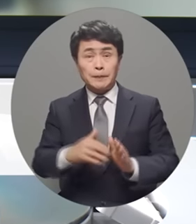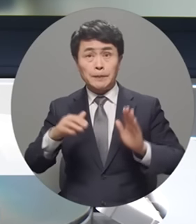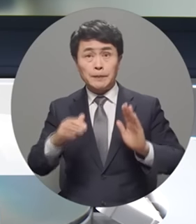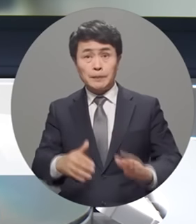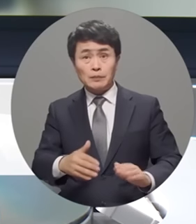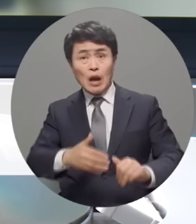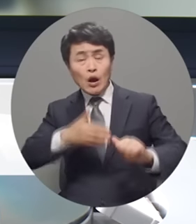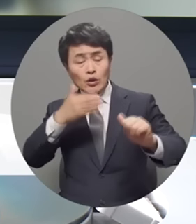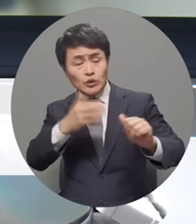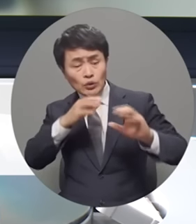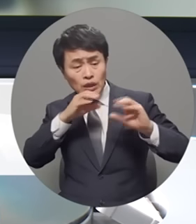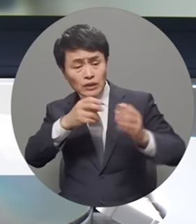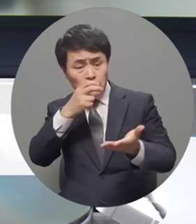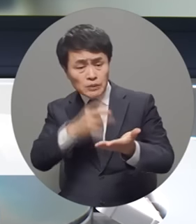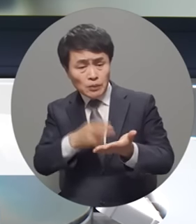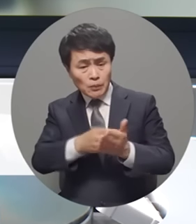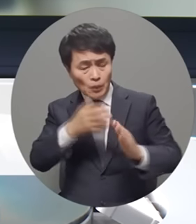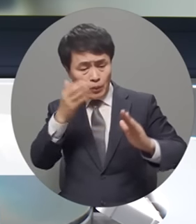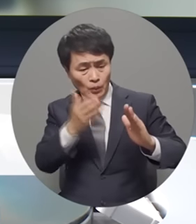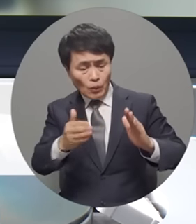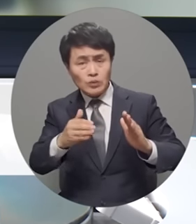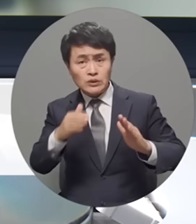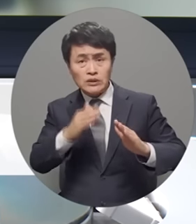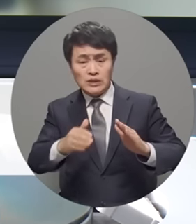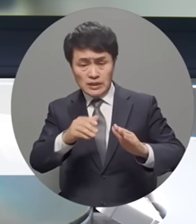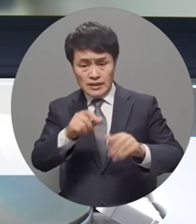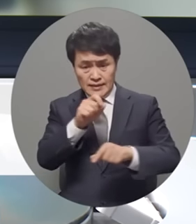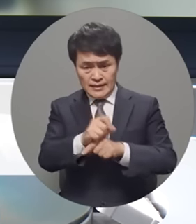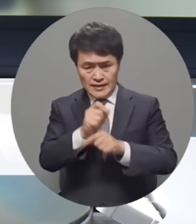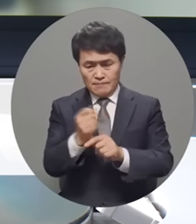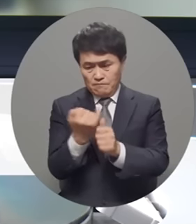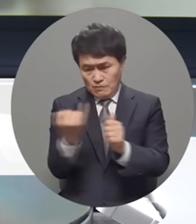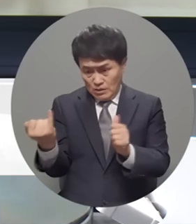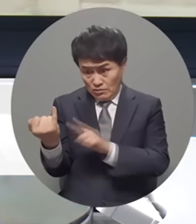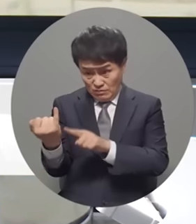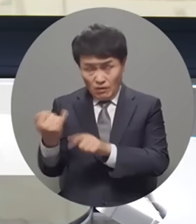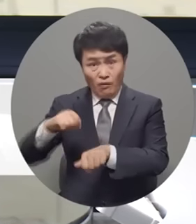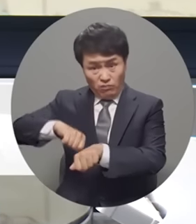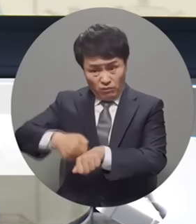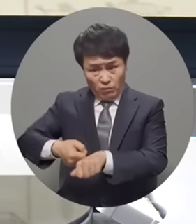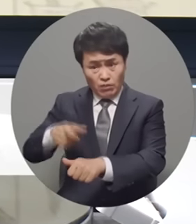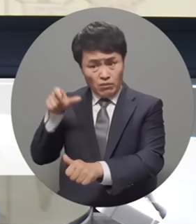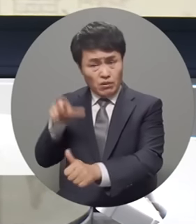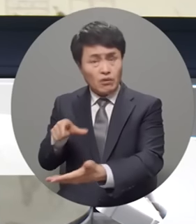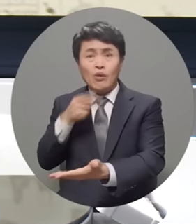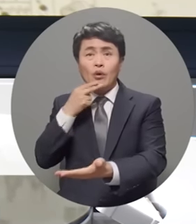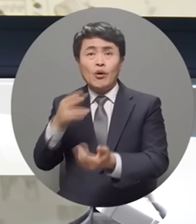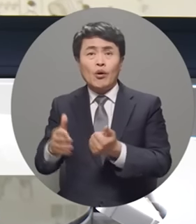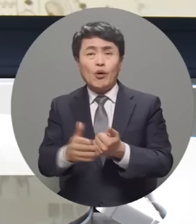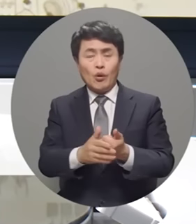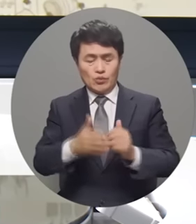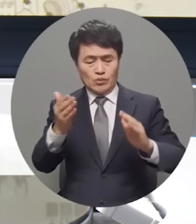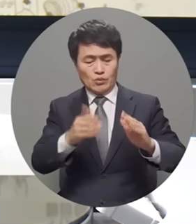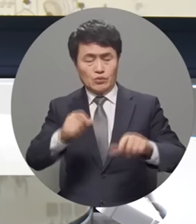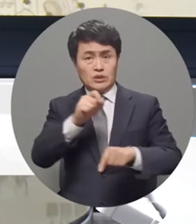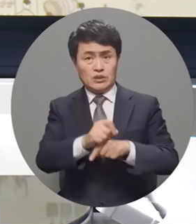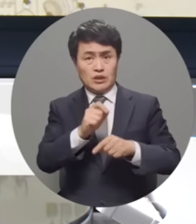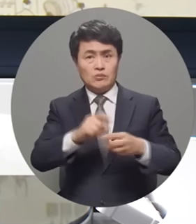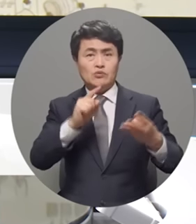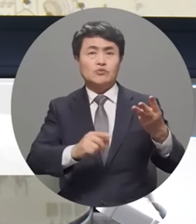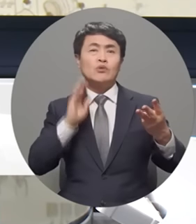청탁금지법에는 공직자의 배우자의 경우 처벌 조항이 없기 때문입니다. 그런데 공직자인 윤석열 대통령의 경우는 상황이